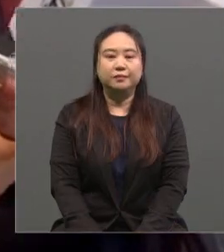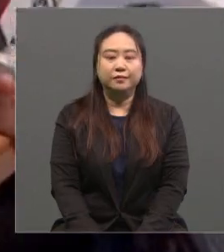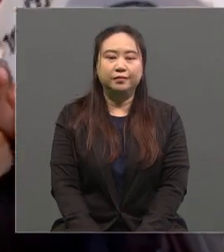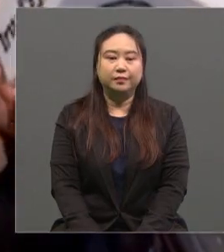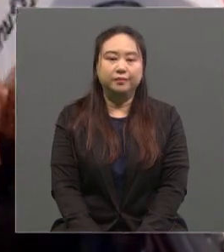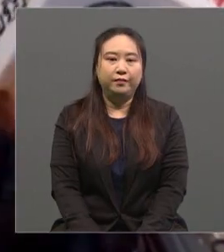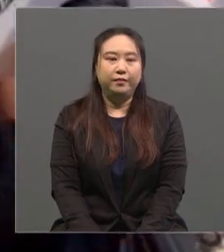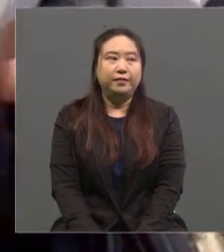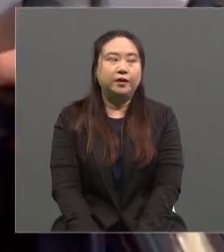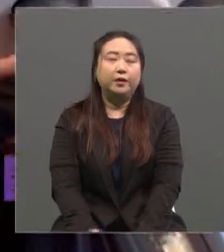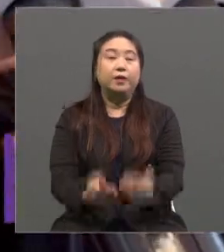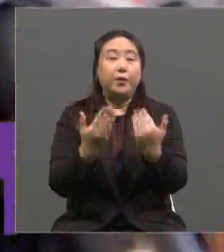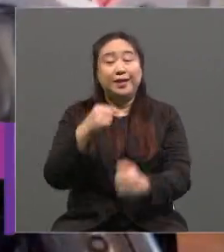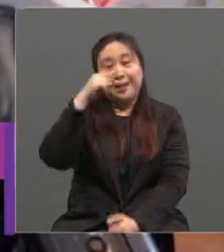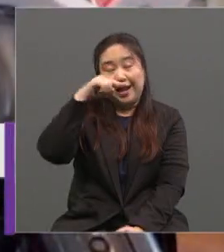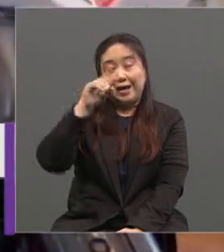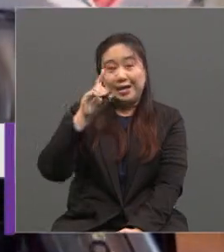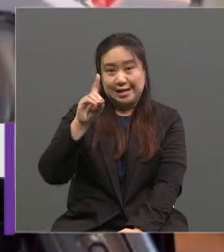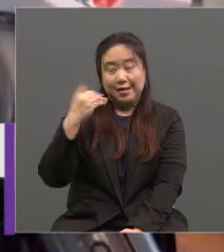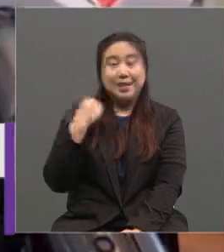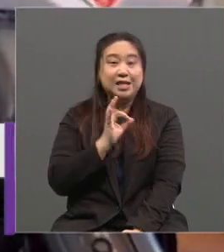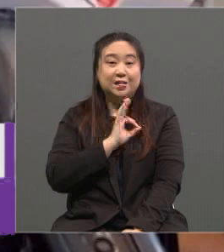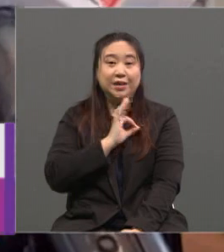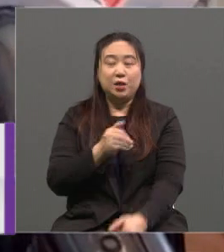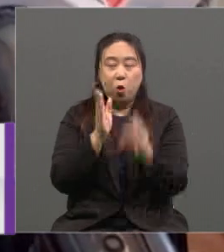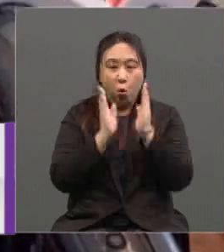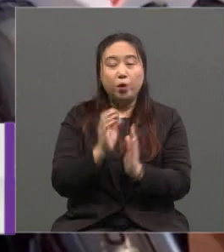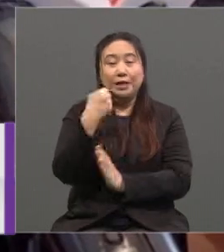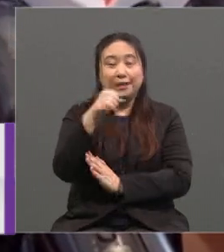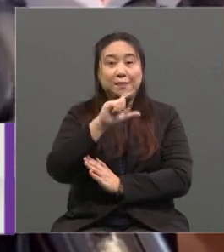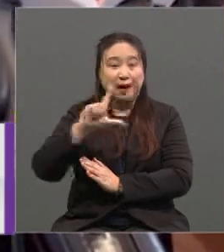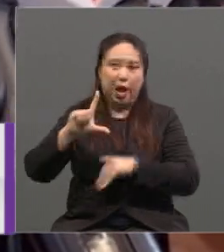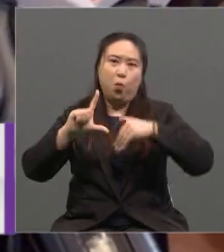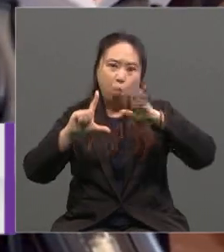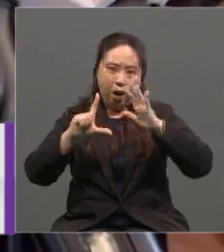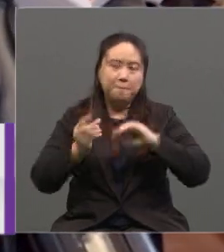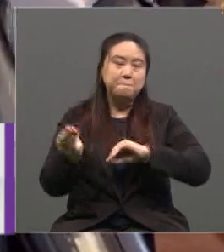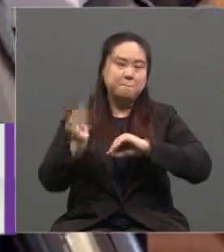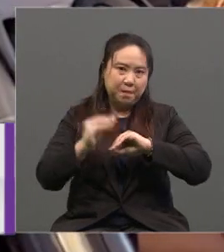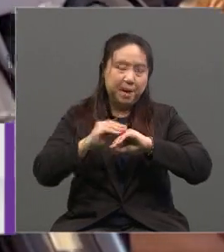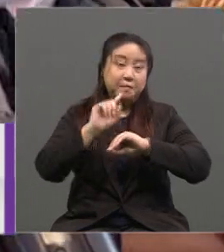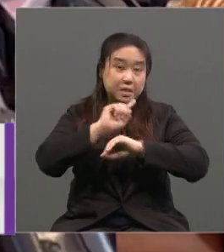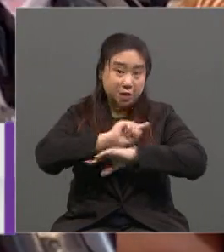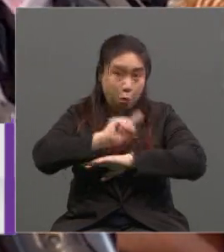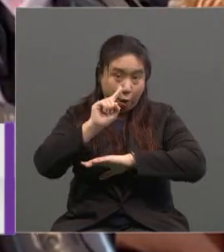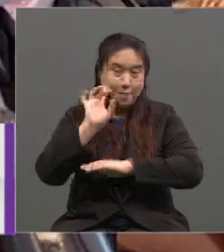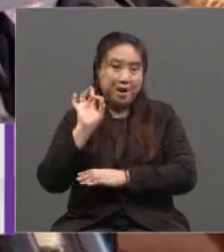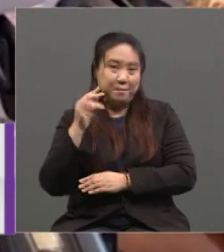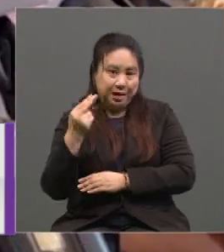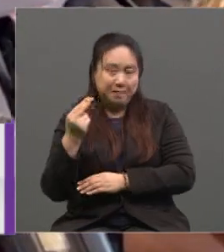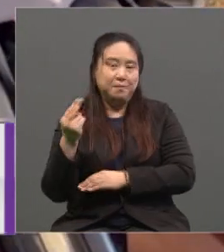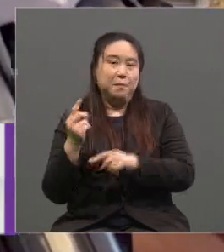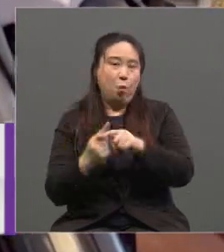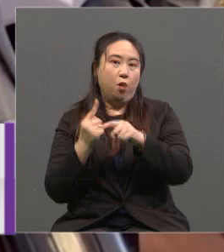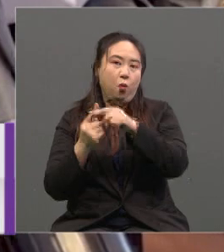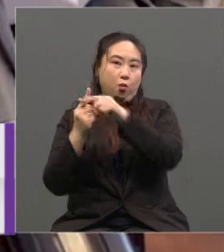ตอนนี้ในไทยดีมีเมมเบอร์อยู่ทั้งหมดประมาณ10กว่าล้านคนแล้วเพิ่มขึ้นเรื่อยๆวันหนึ่งประมาณ 80,000 คนตรงนี้เนี่ยจะเป็น